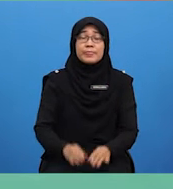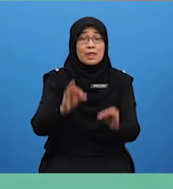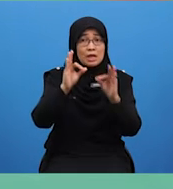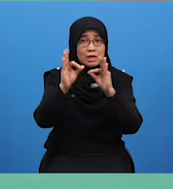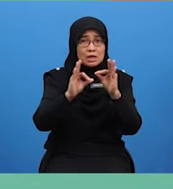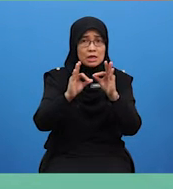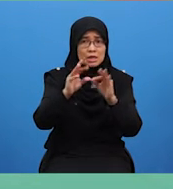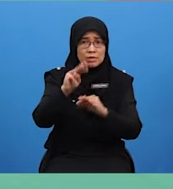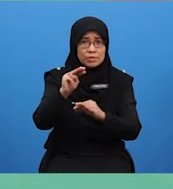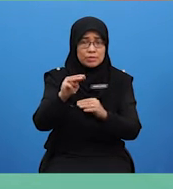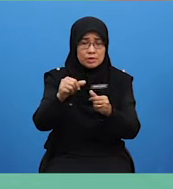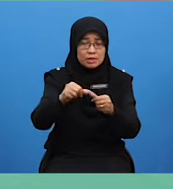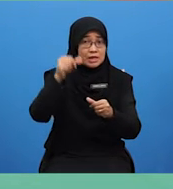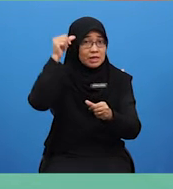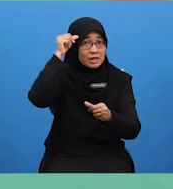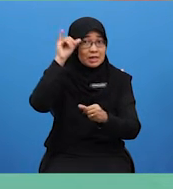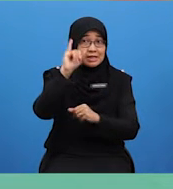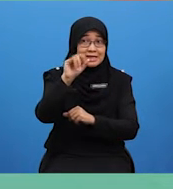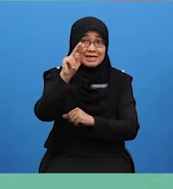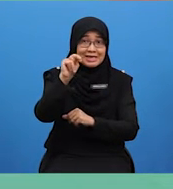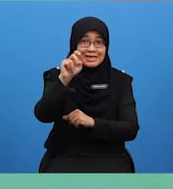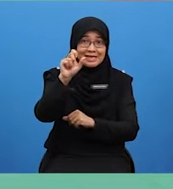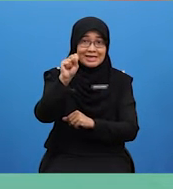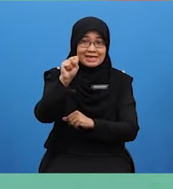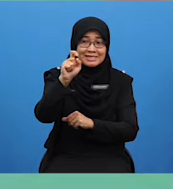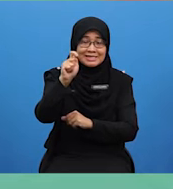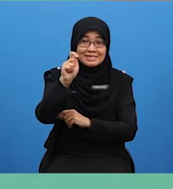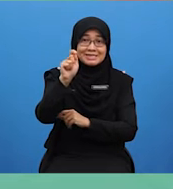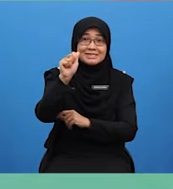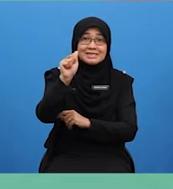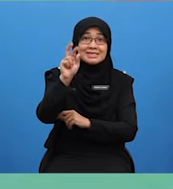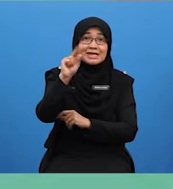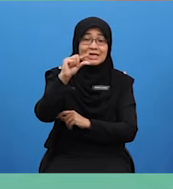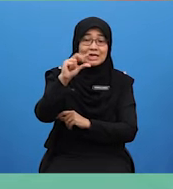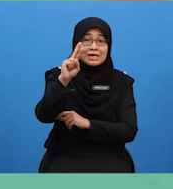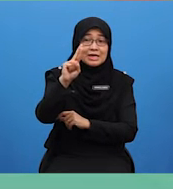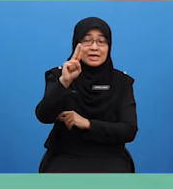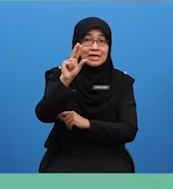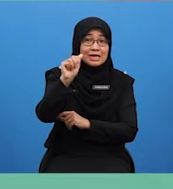Sekiranya murid-murid berminat mengikuti Instagram saya, sila cari saya di IG